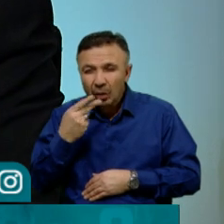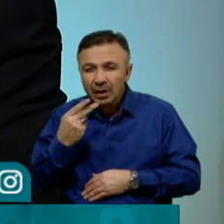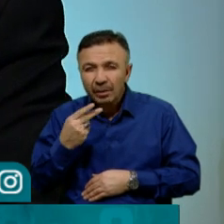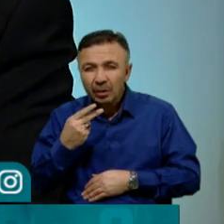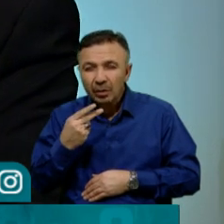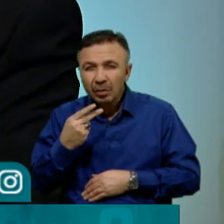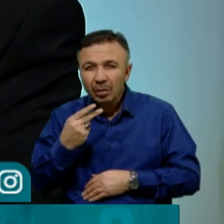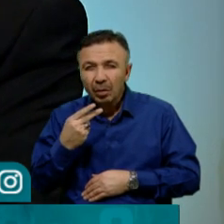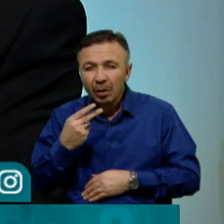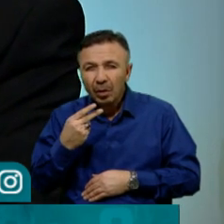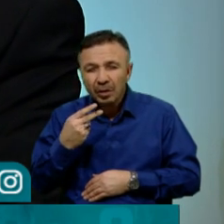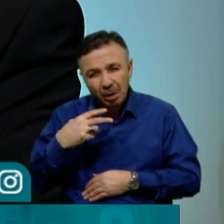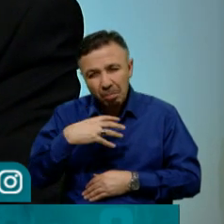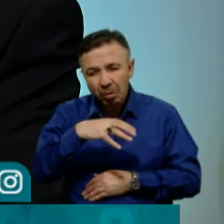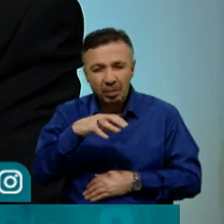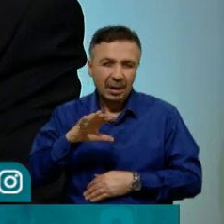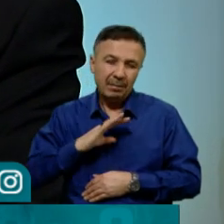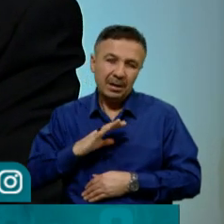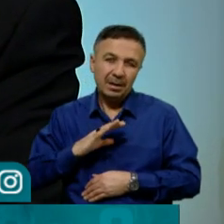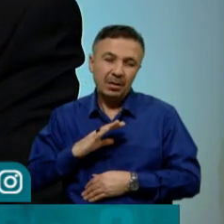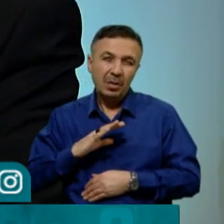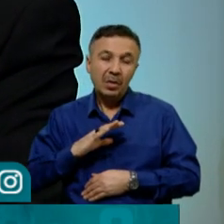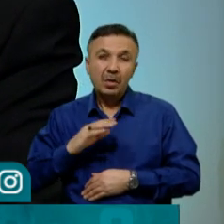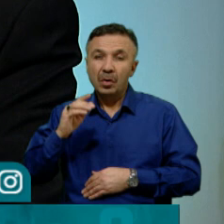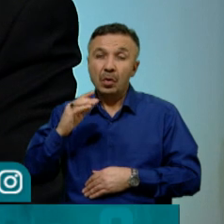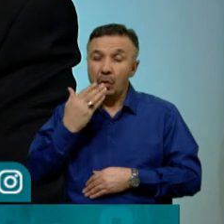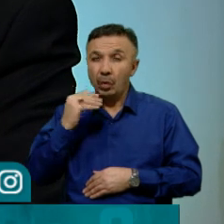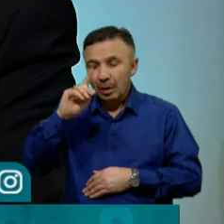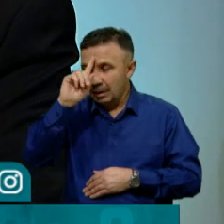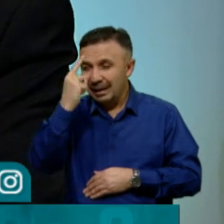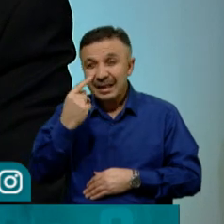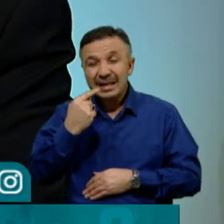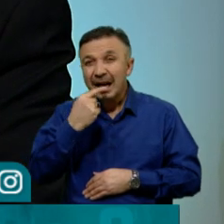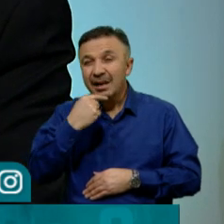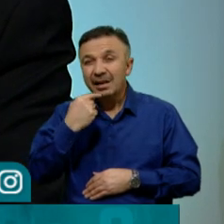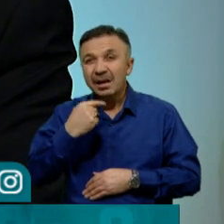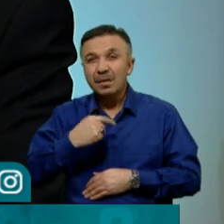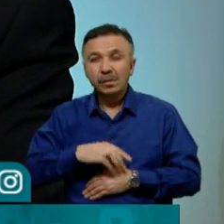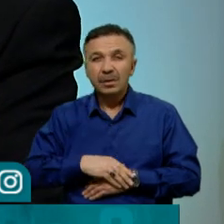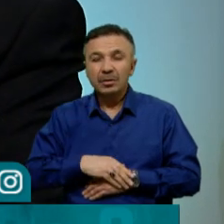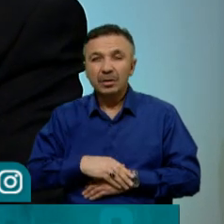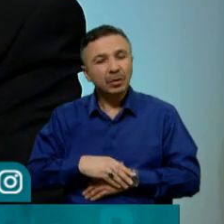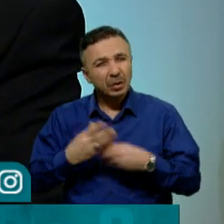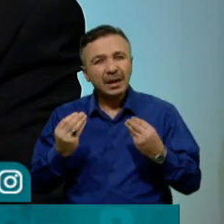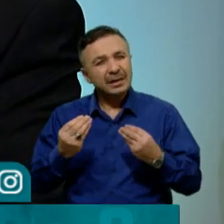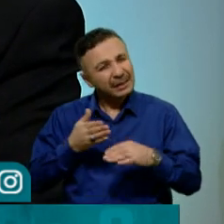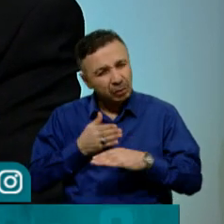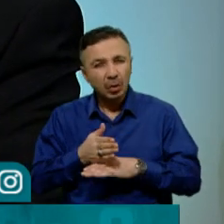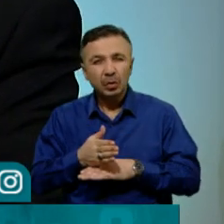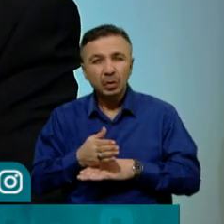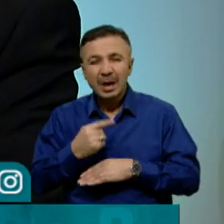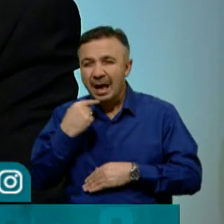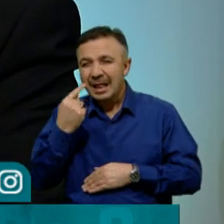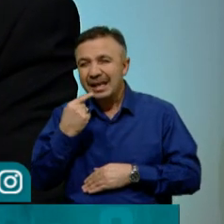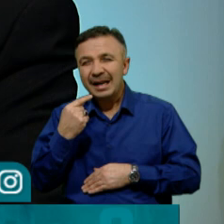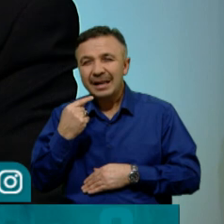malumaliniz o şekilde yapar yok Sadece dilini çevire biliyorsun şekilde yapar dilini de çevir emiyorsa